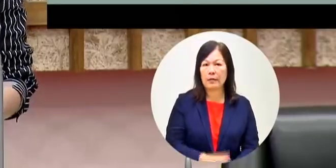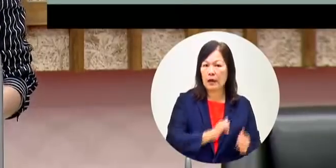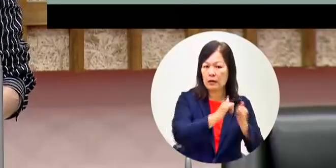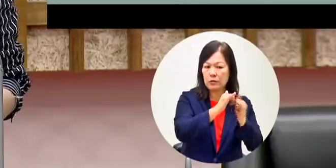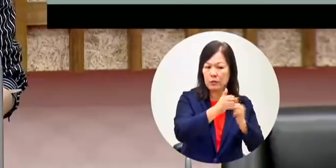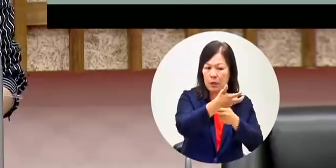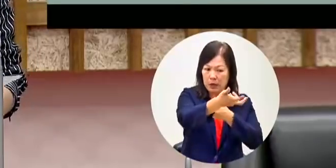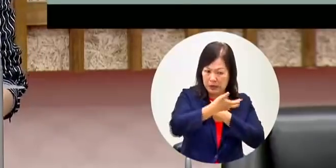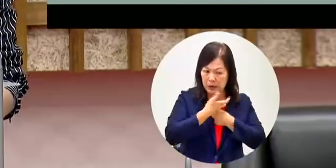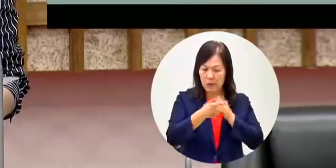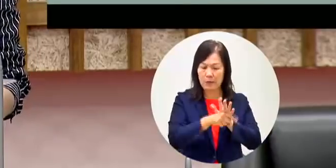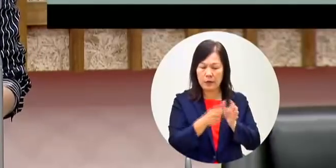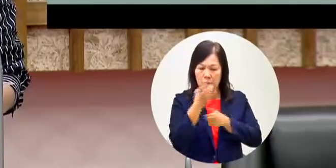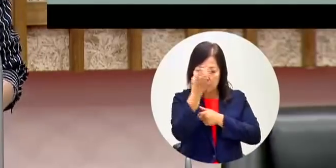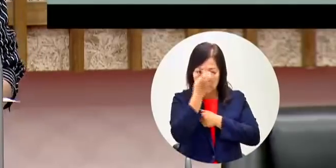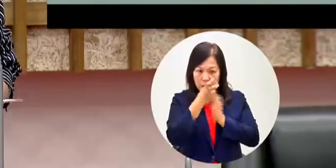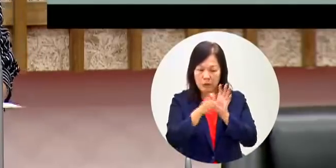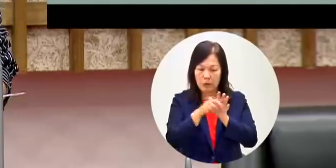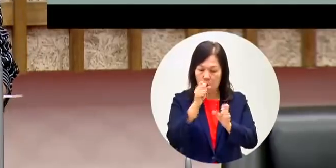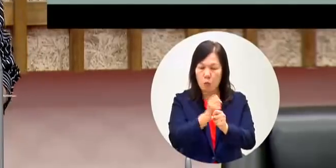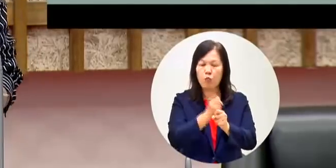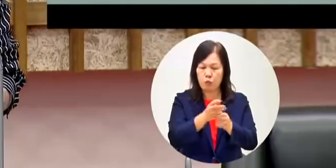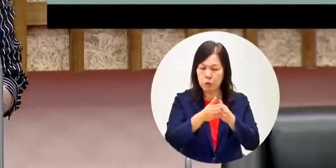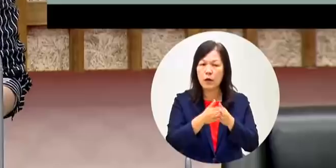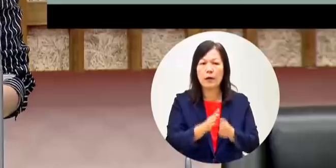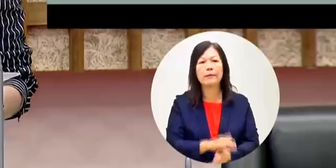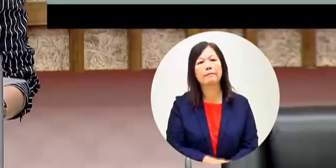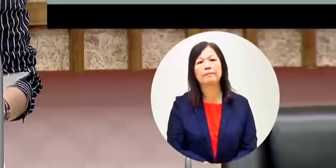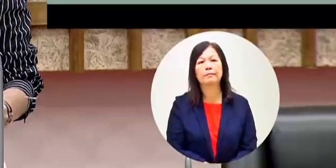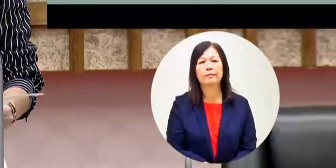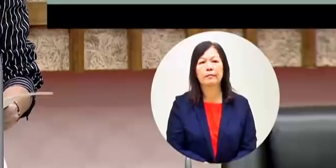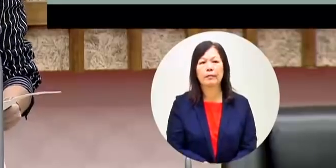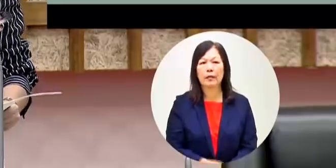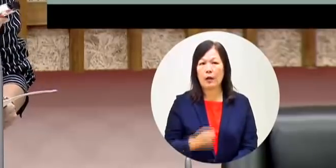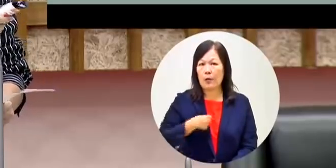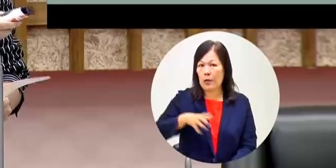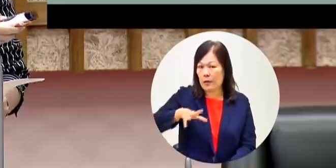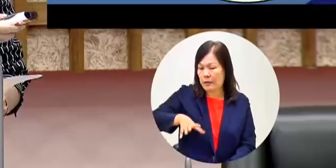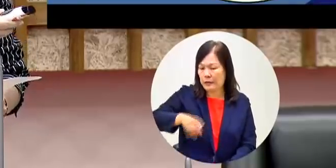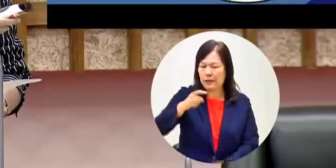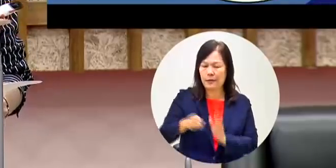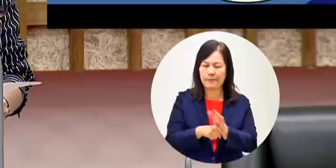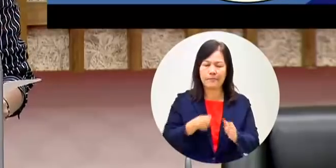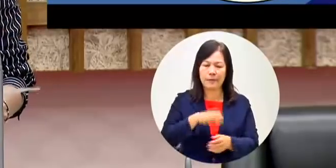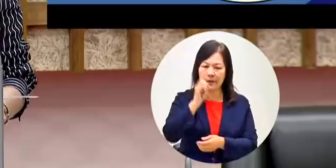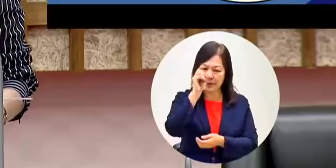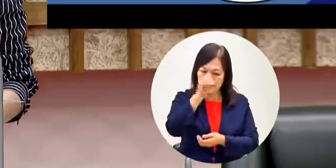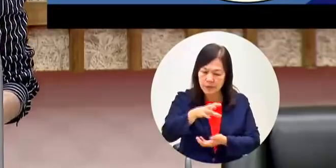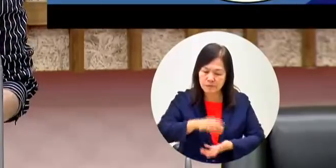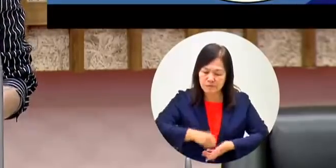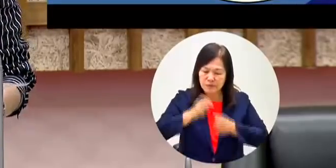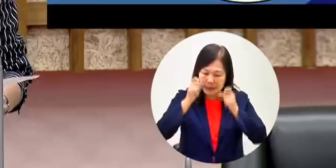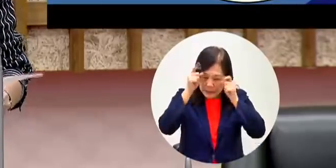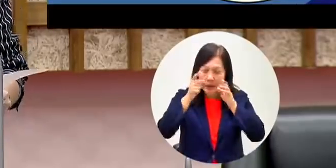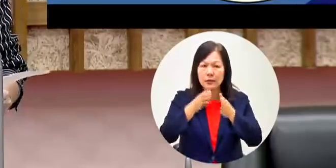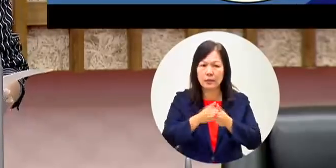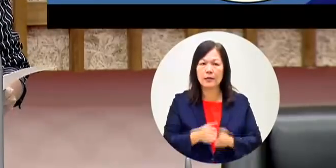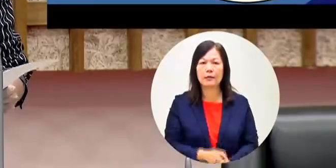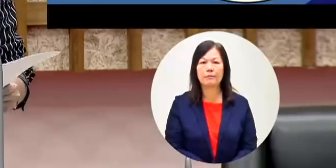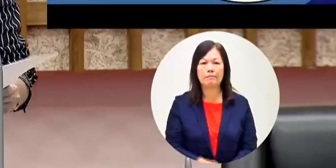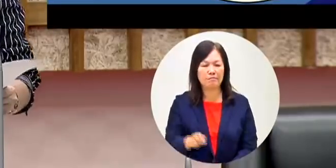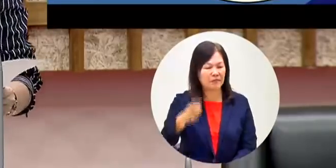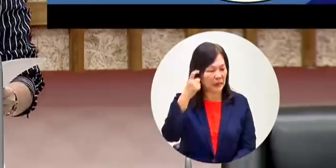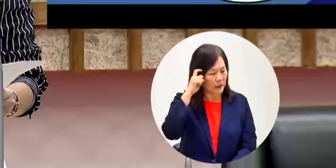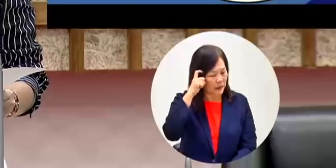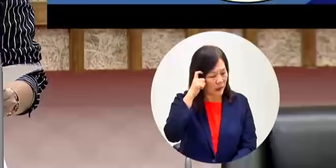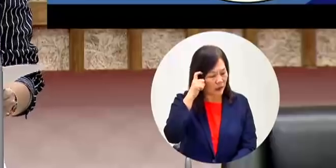责。好，我首先呢要诚心的提醒市长，你要深思这五句话，这五